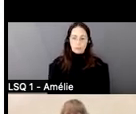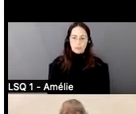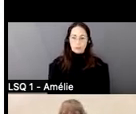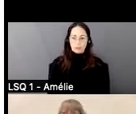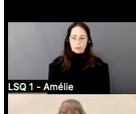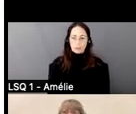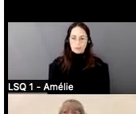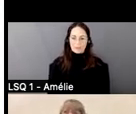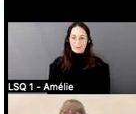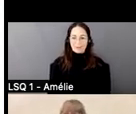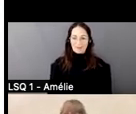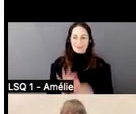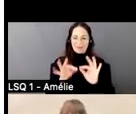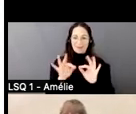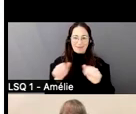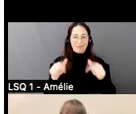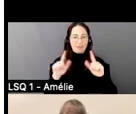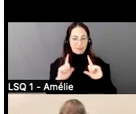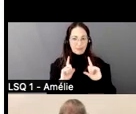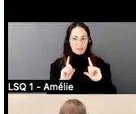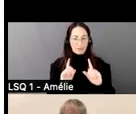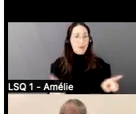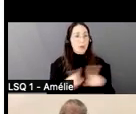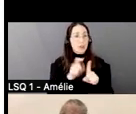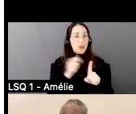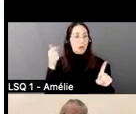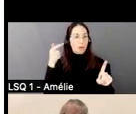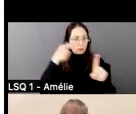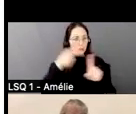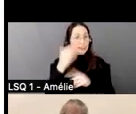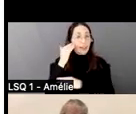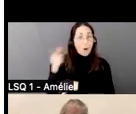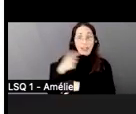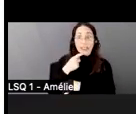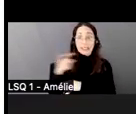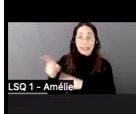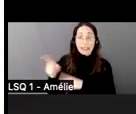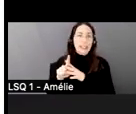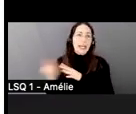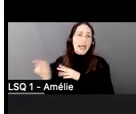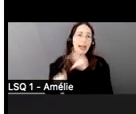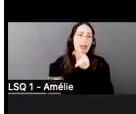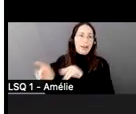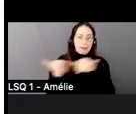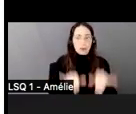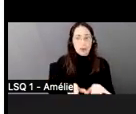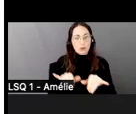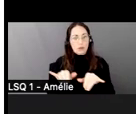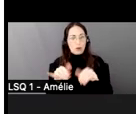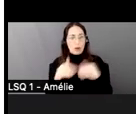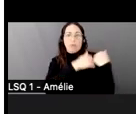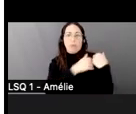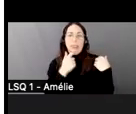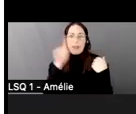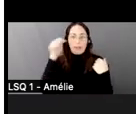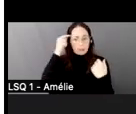Aussi, garantir que les réfugiés pris en charge par le gouvernement qui nécessitent des supports ou des connexions spécifiques